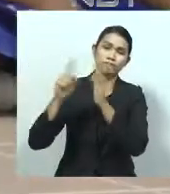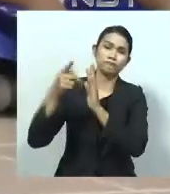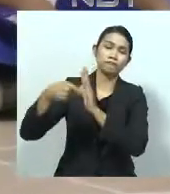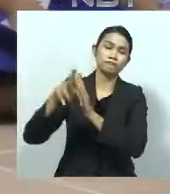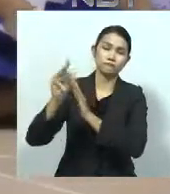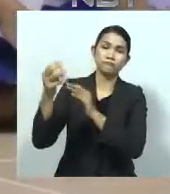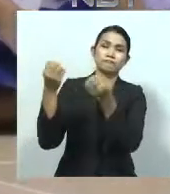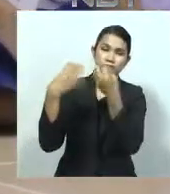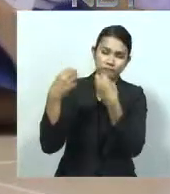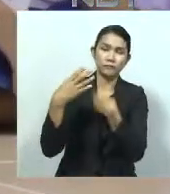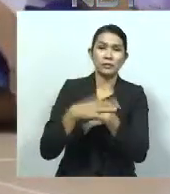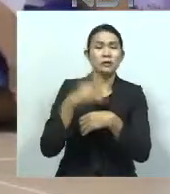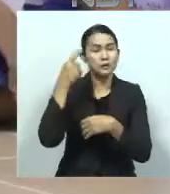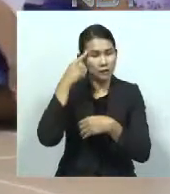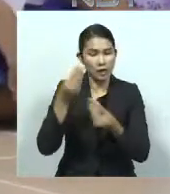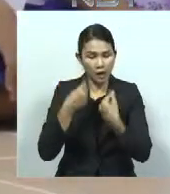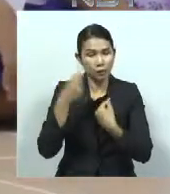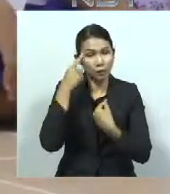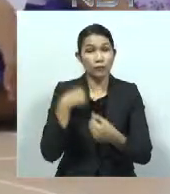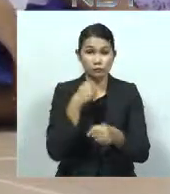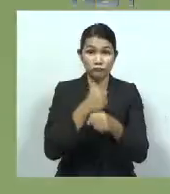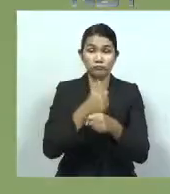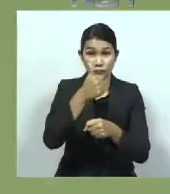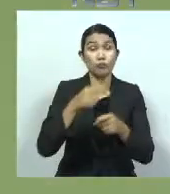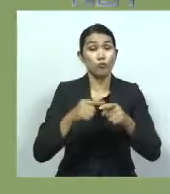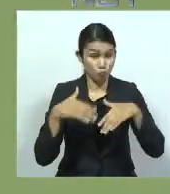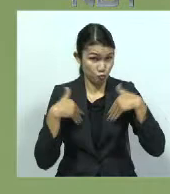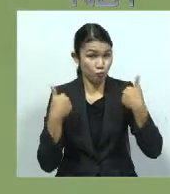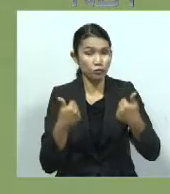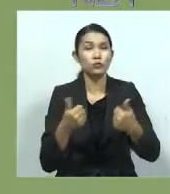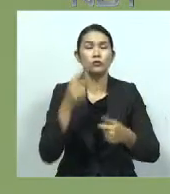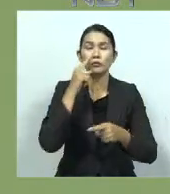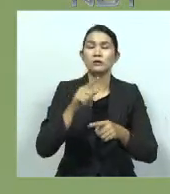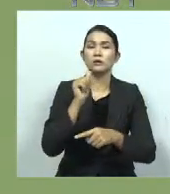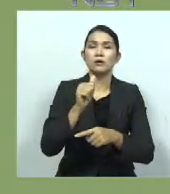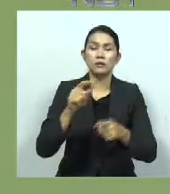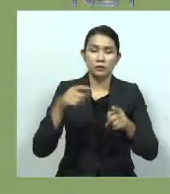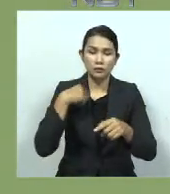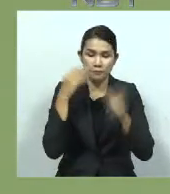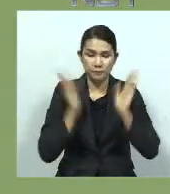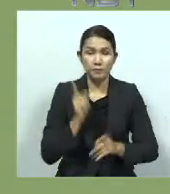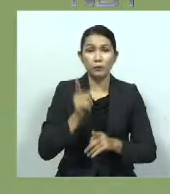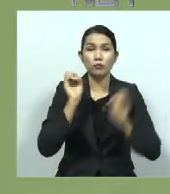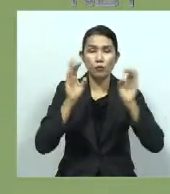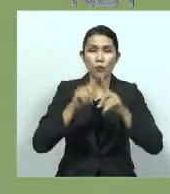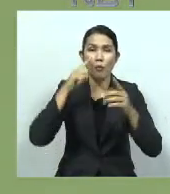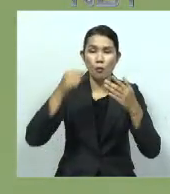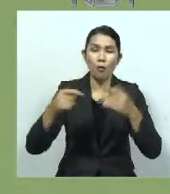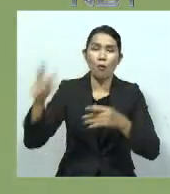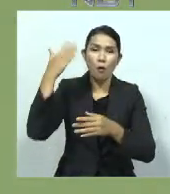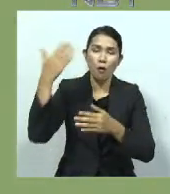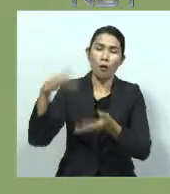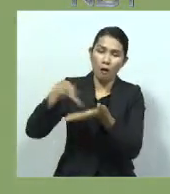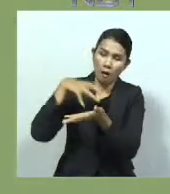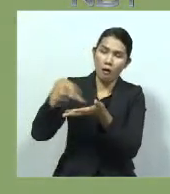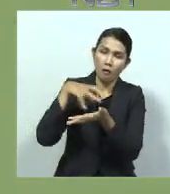รู้ว่าการได้ทำความดีแล้วมีความสุขจริงๆเมื่อเป็นครูได้มีโอกาสรับฟังโอวาทจากพลเอกเปรมว่าการเป็นครู